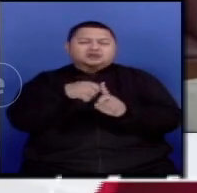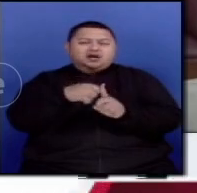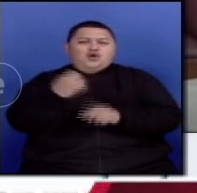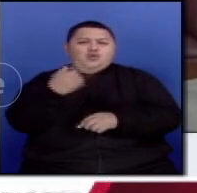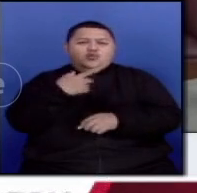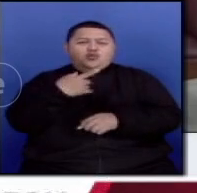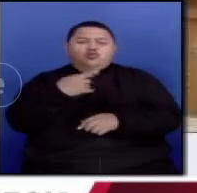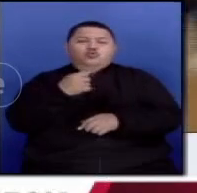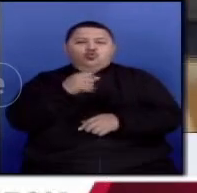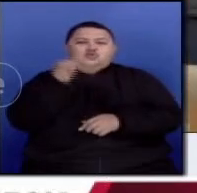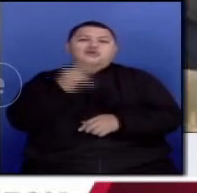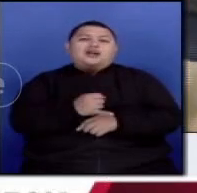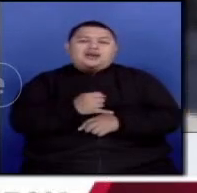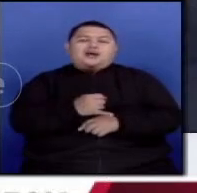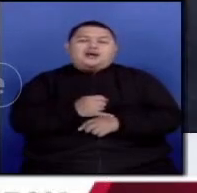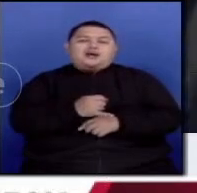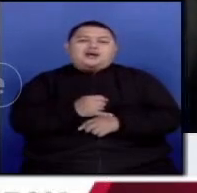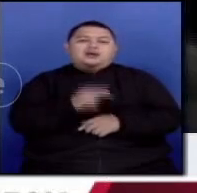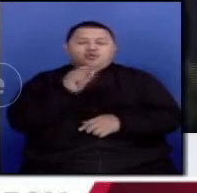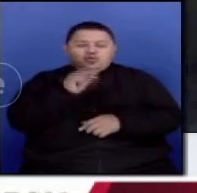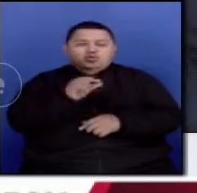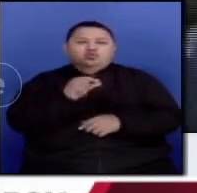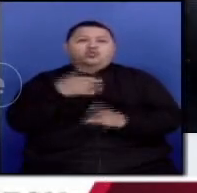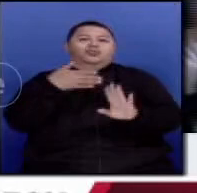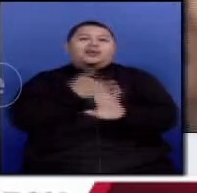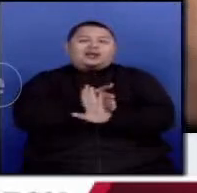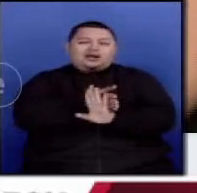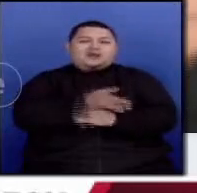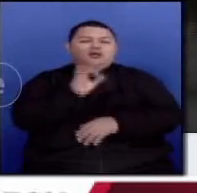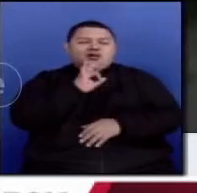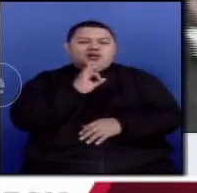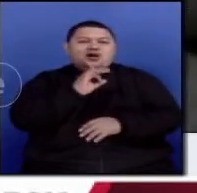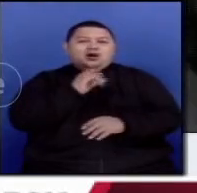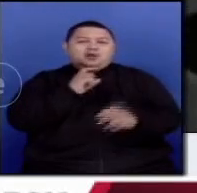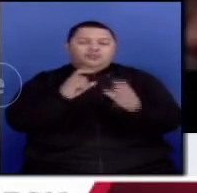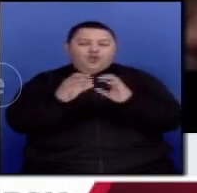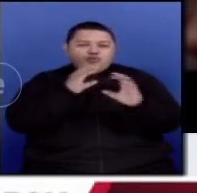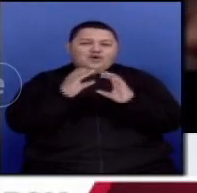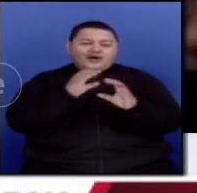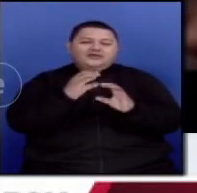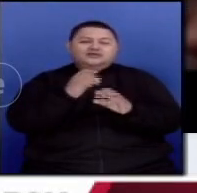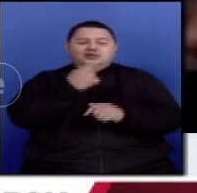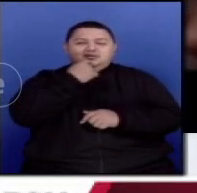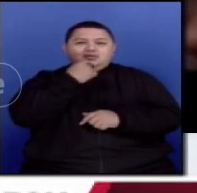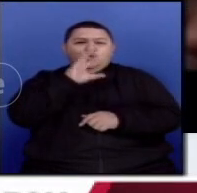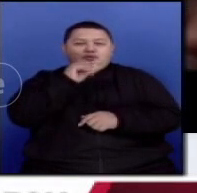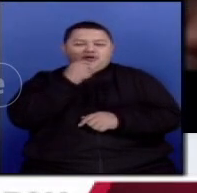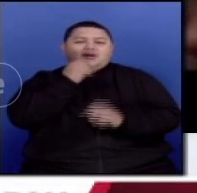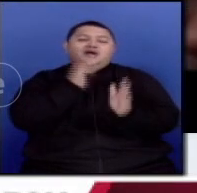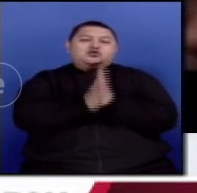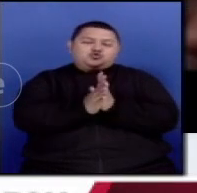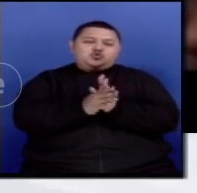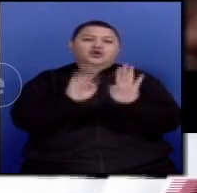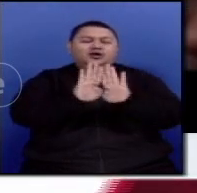melanggar perjanjian pada poin tidak berhubungan dan memberikan komentar apapun secara langsung